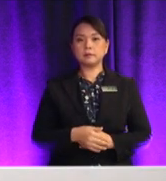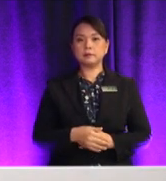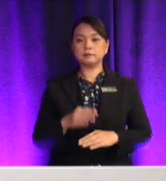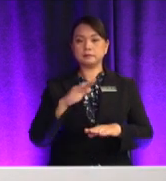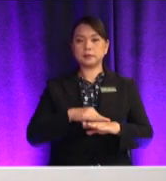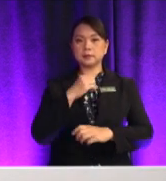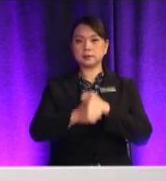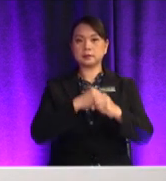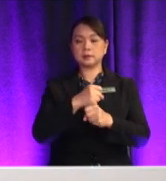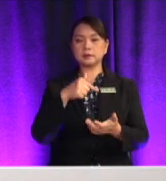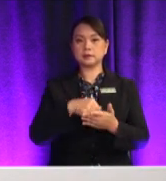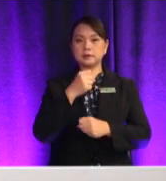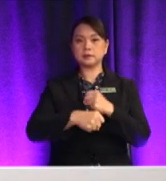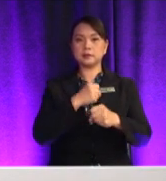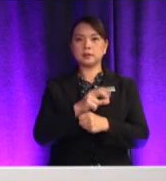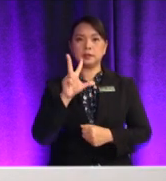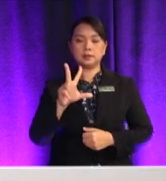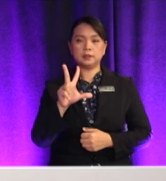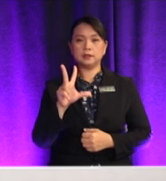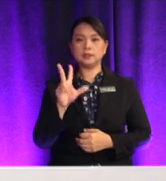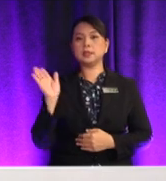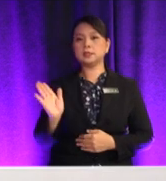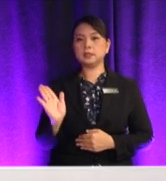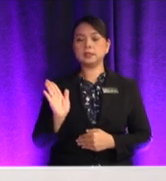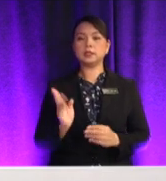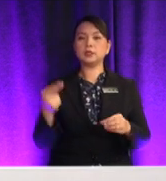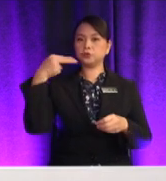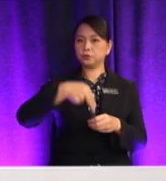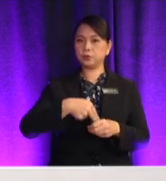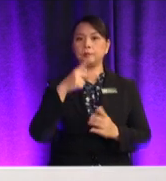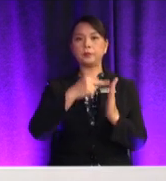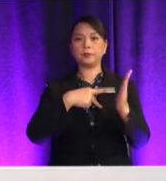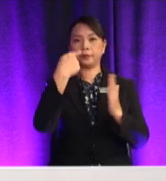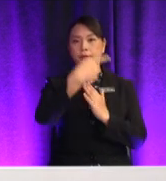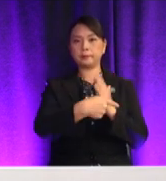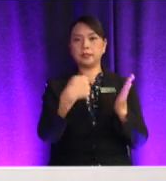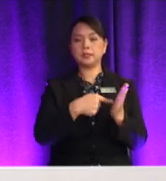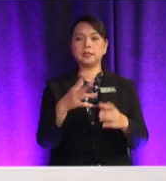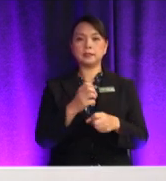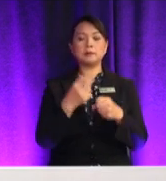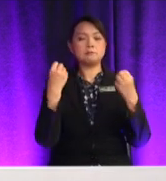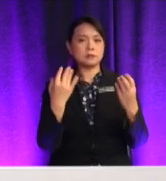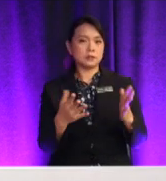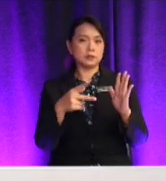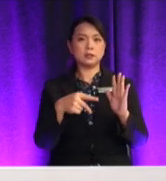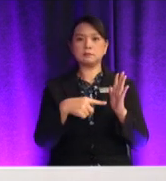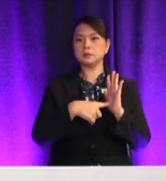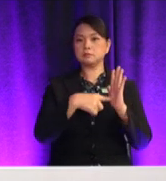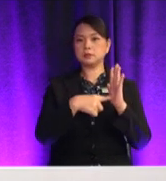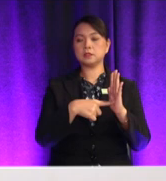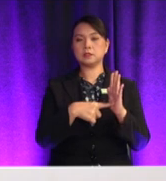ini, tahun ketiga, saya turut serta dalam program yang dijalankan. Terdapat banyak persembahan yang